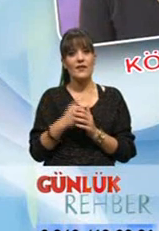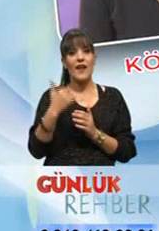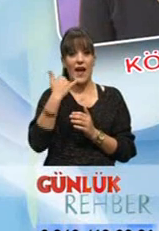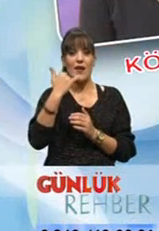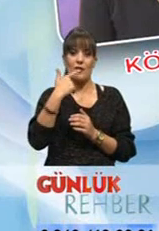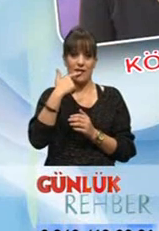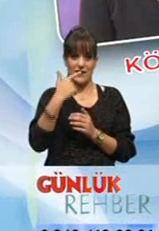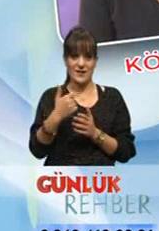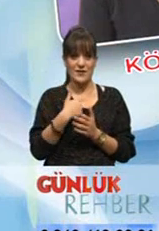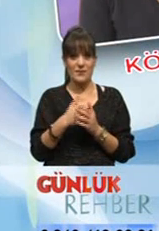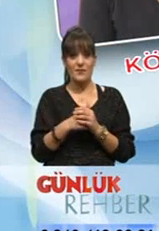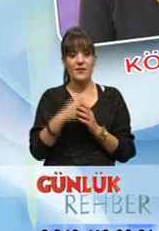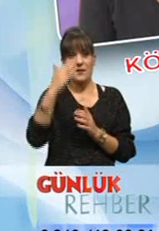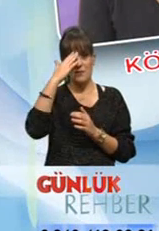diyeceğim.